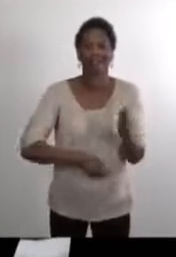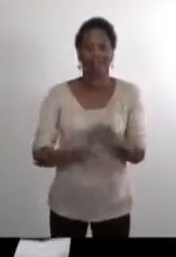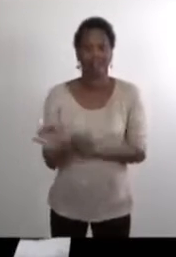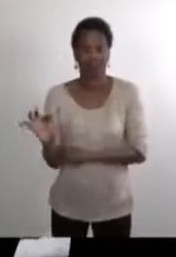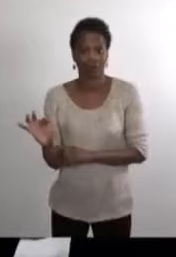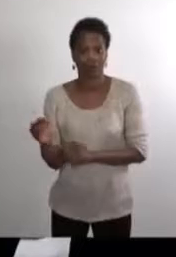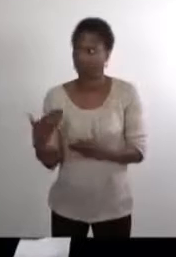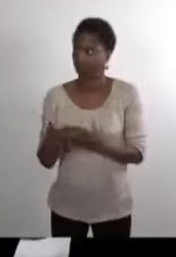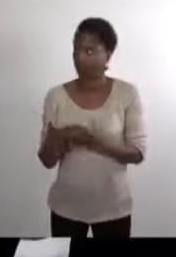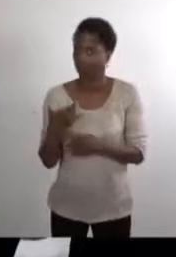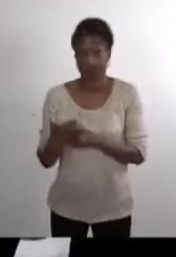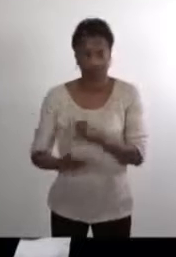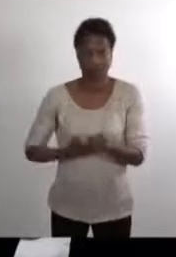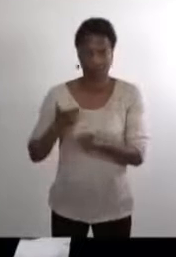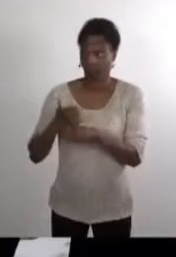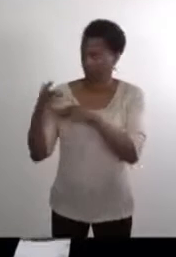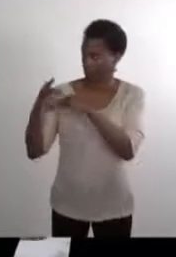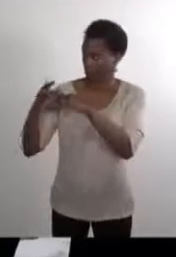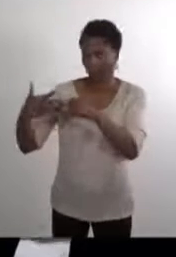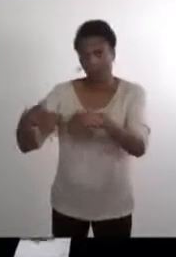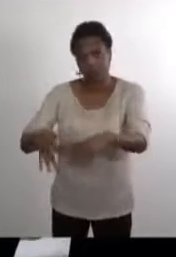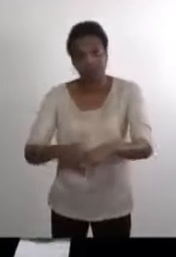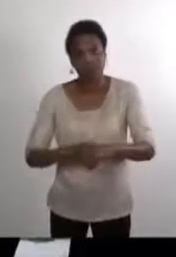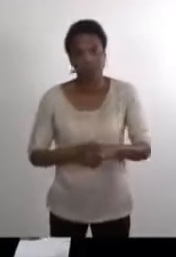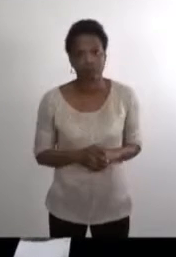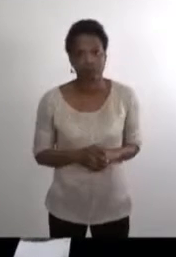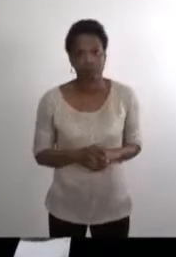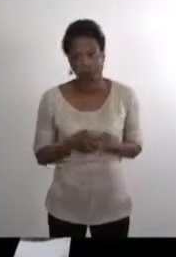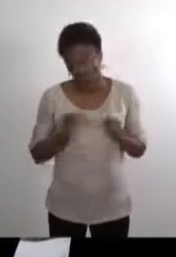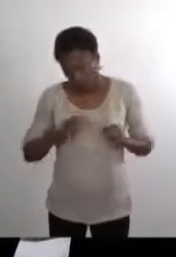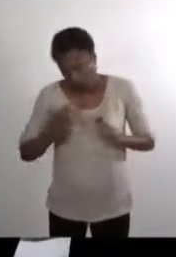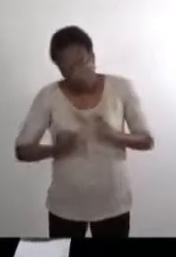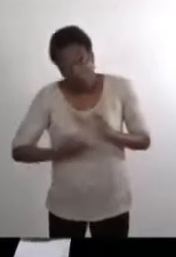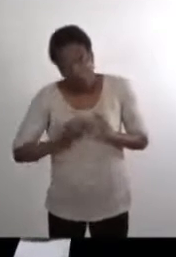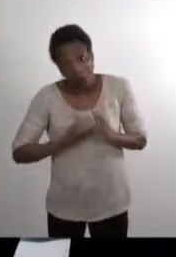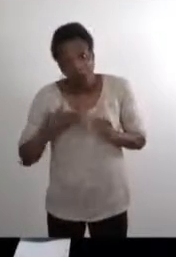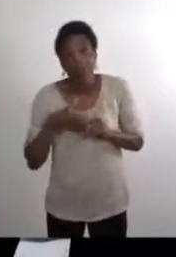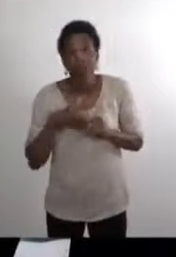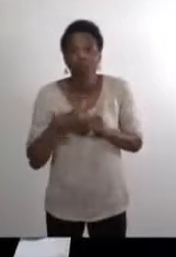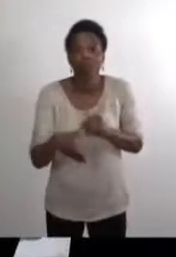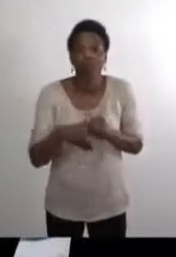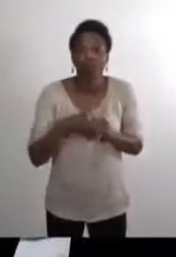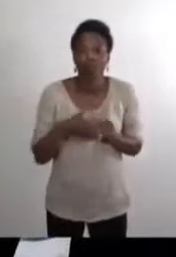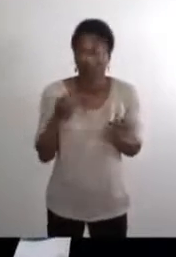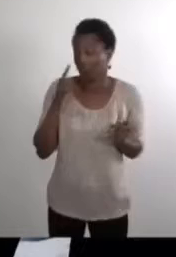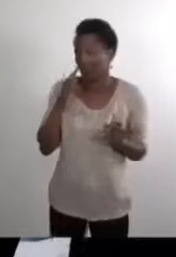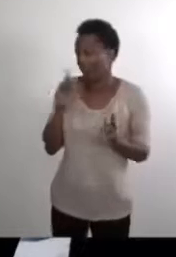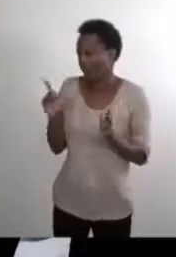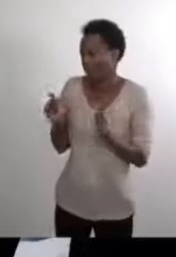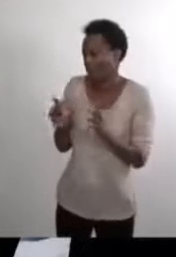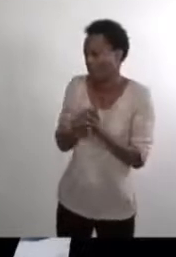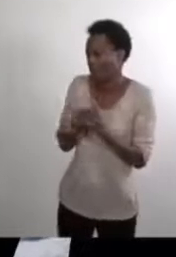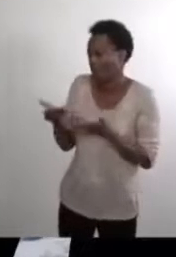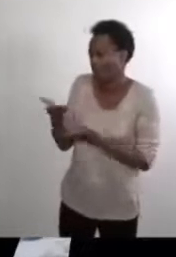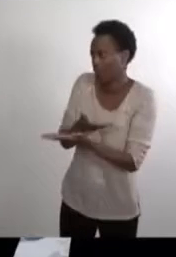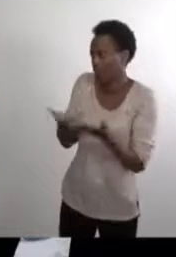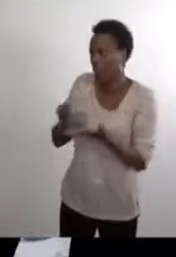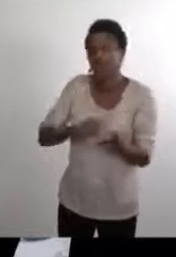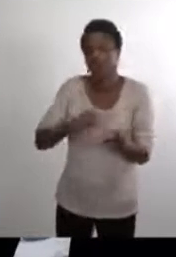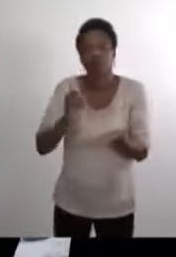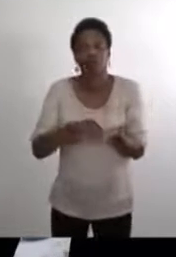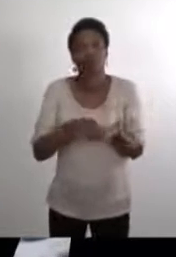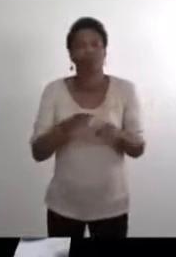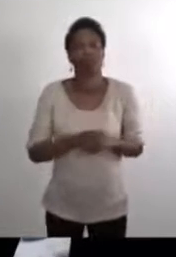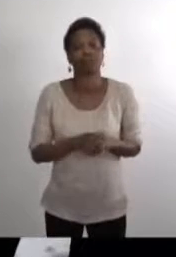pendant 2 années consécutives. Ça aurait été l'occasion de le refaire là. On l'abordera au moment du budget, mais c'est un peu plus de 13 millions d'euros de recettes